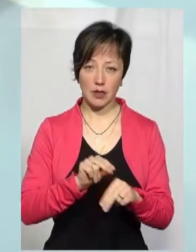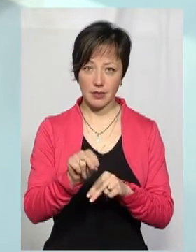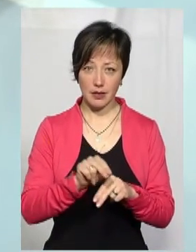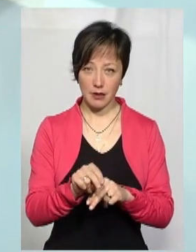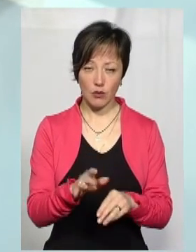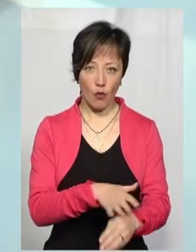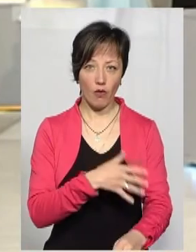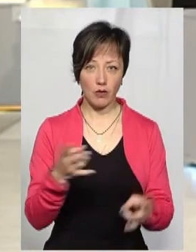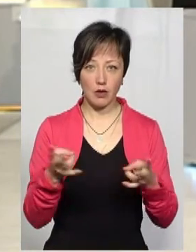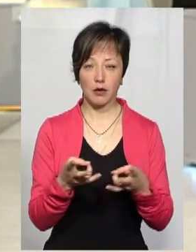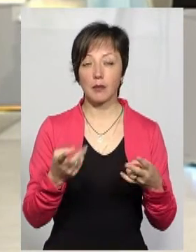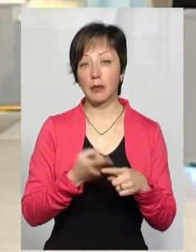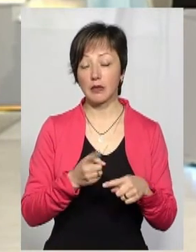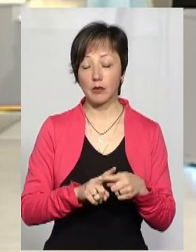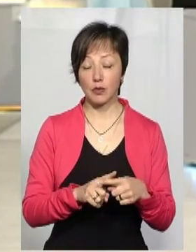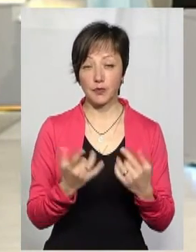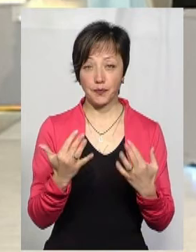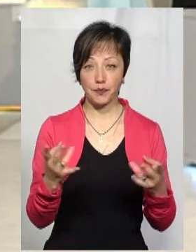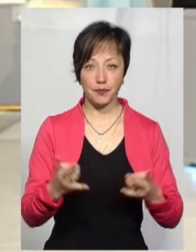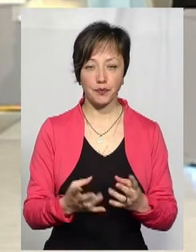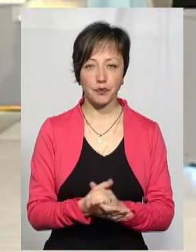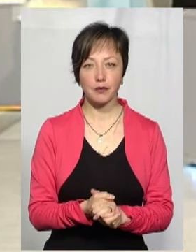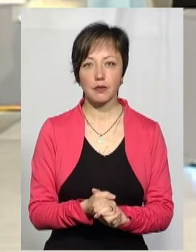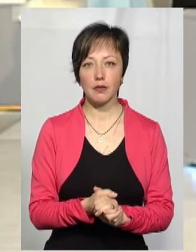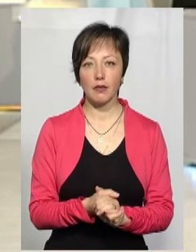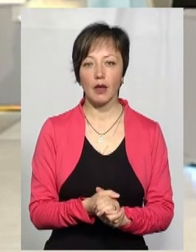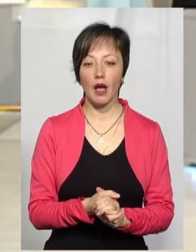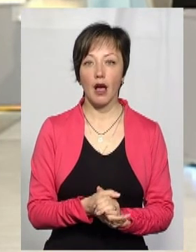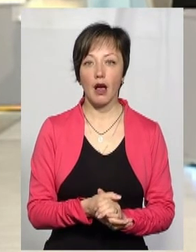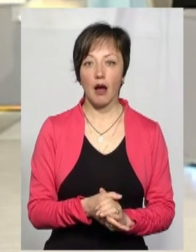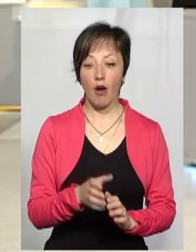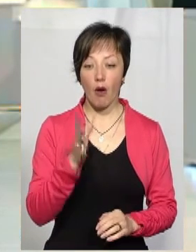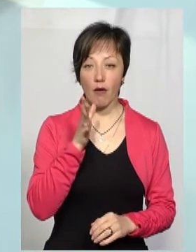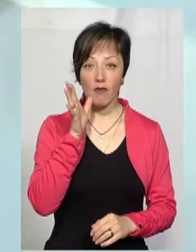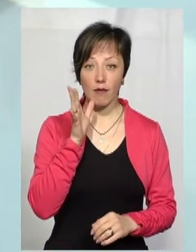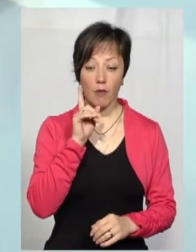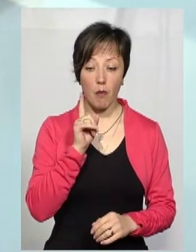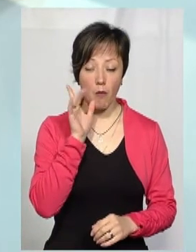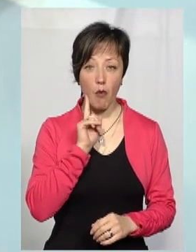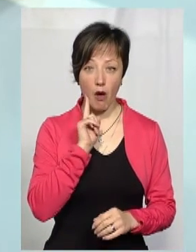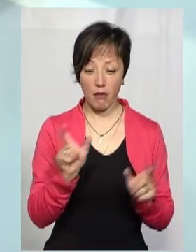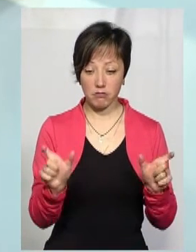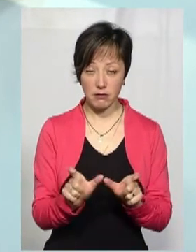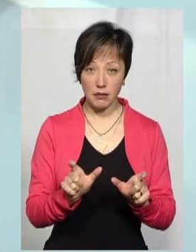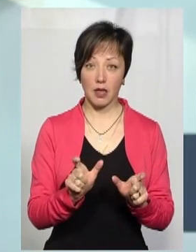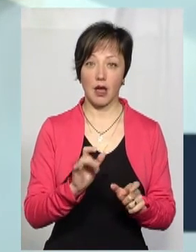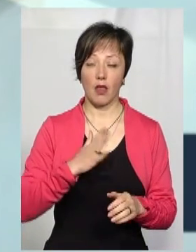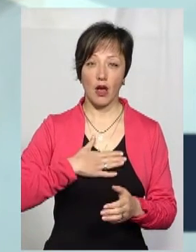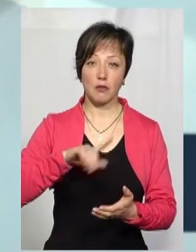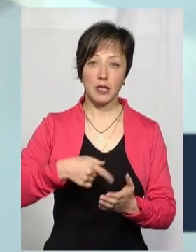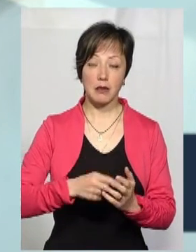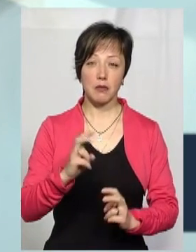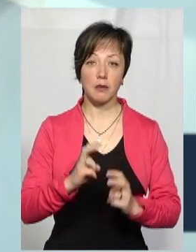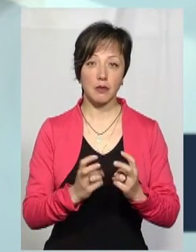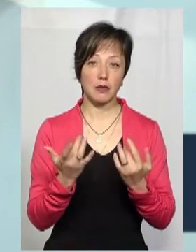займає теж певний час. Тому... А так, за період карантину в нас навіть міські